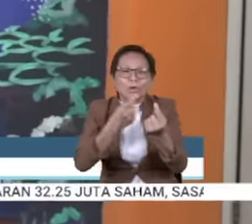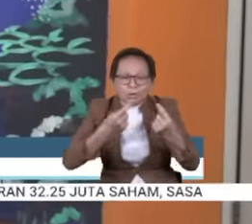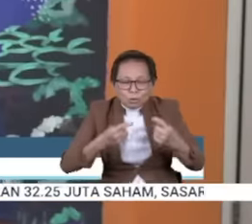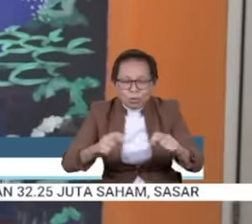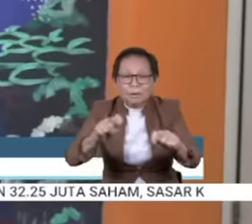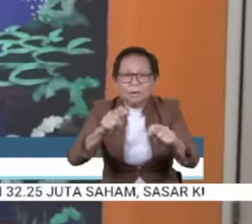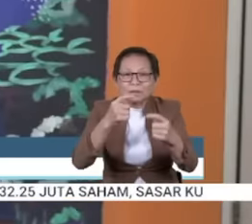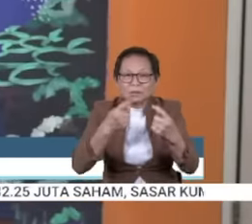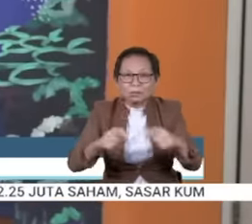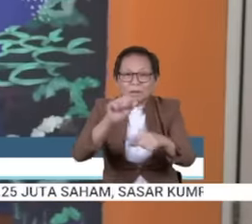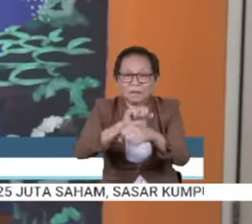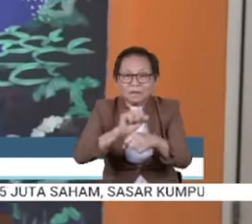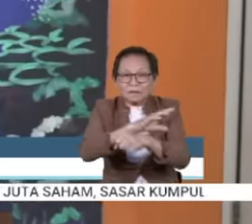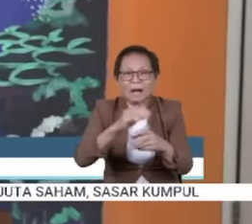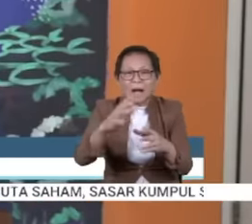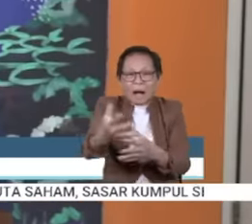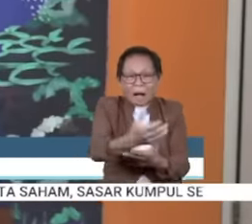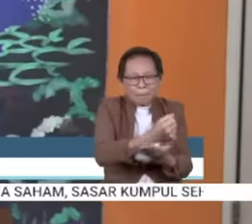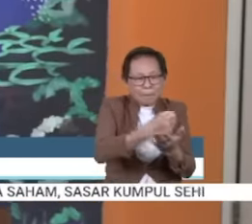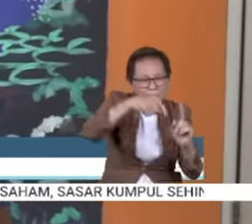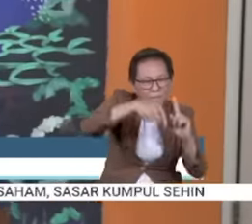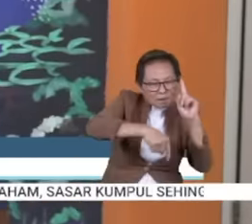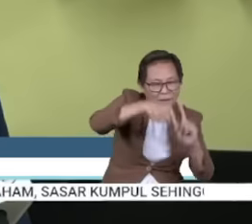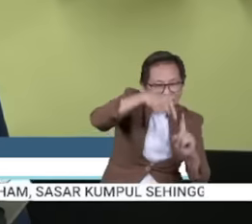dan mengambil data